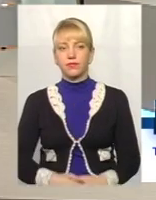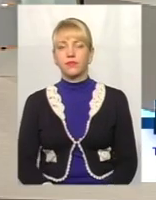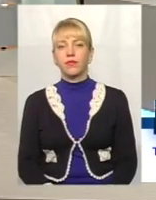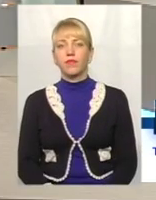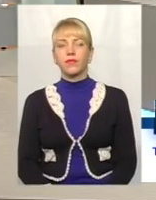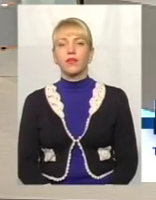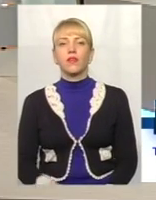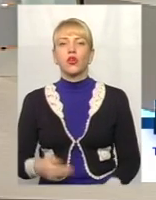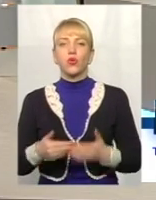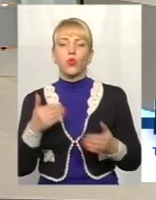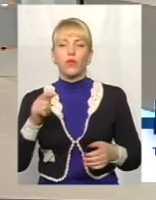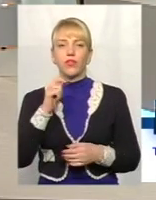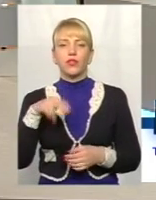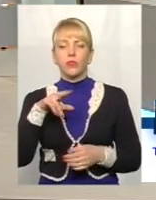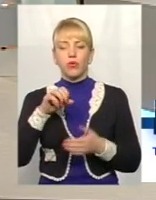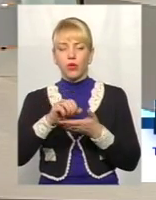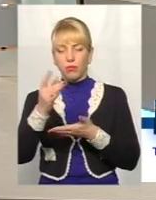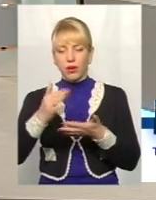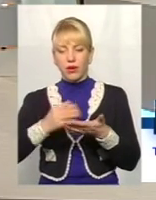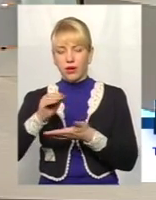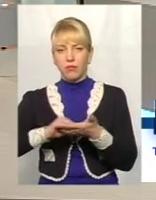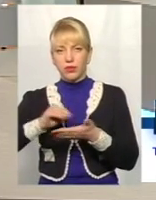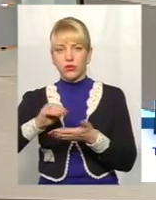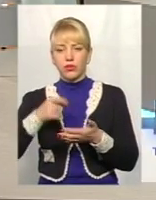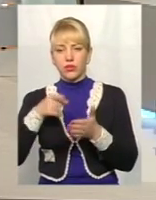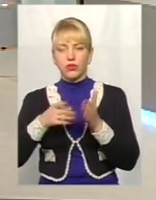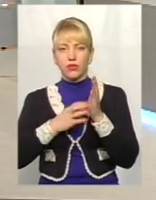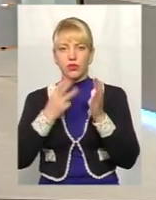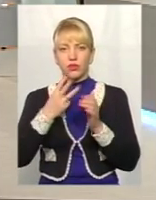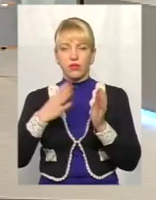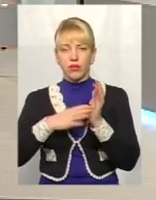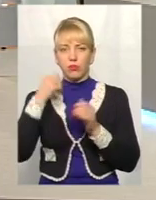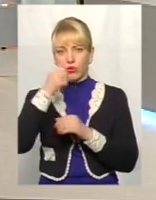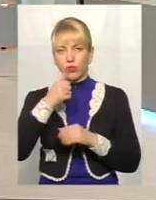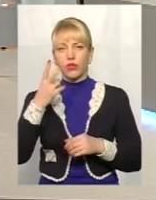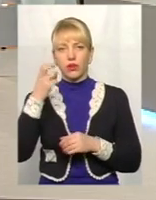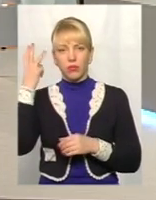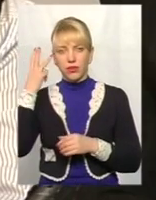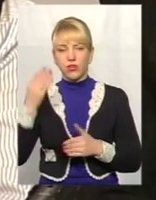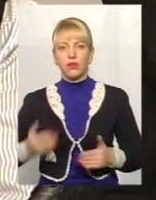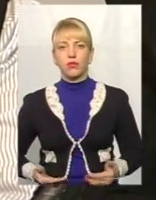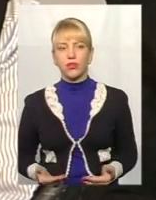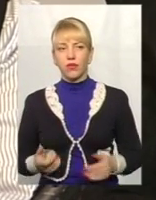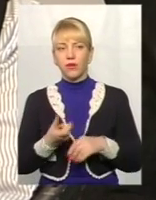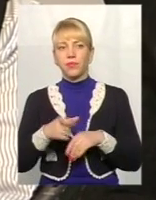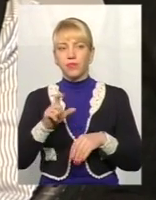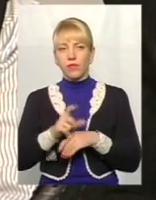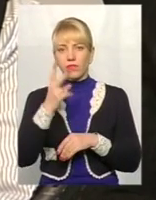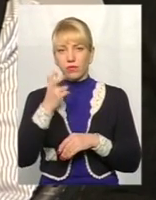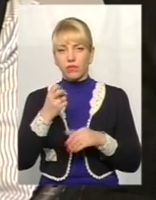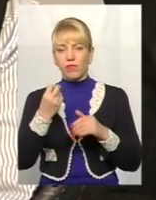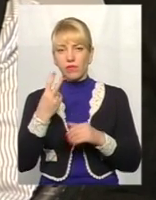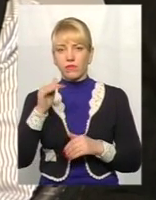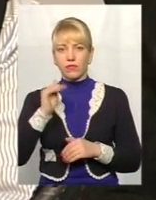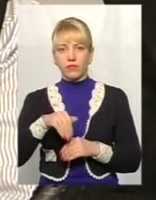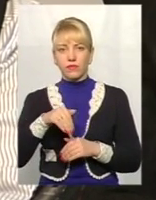До війни по перепису 1939 року на Хмельниччині проживало більше 212